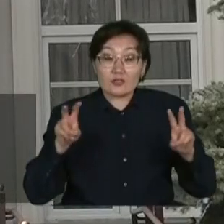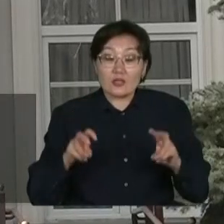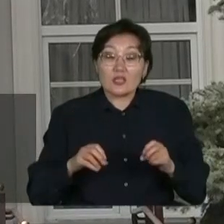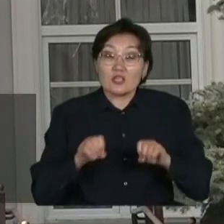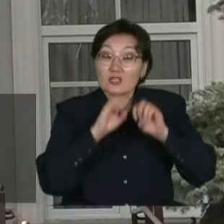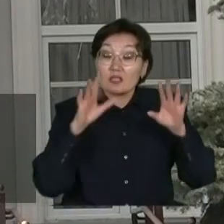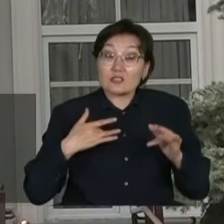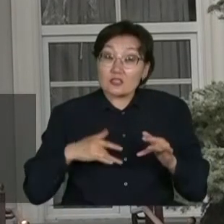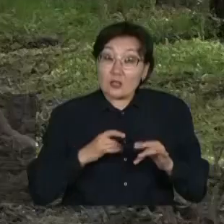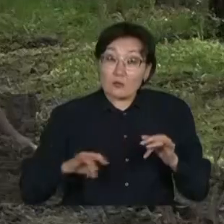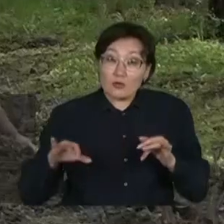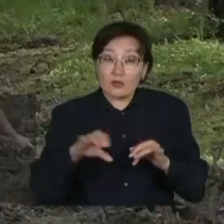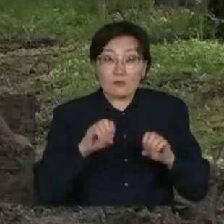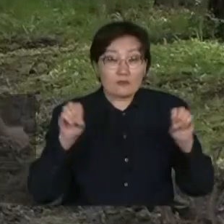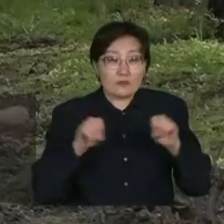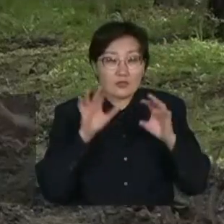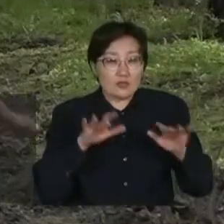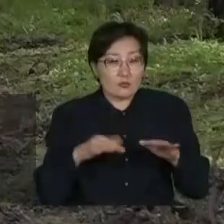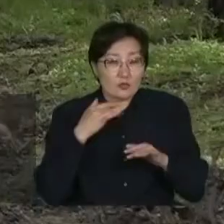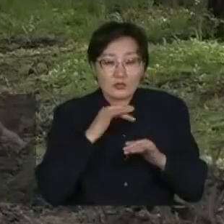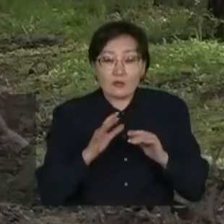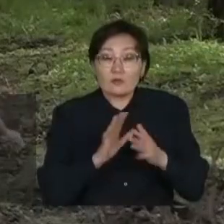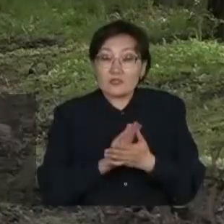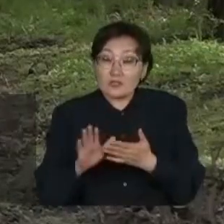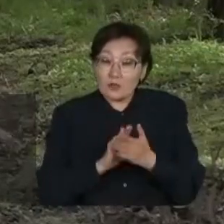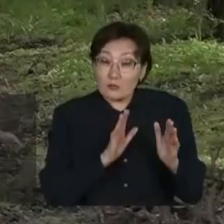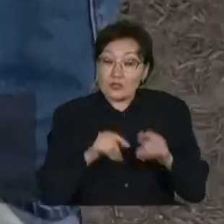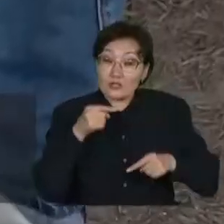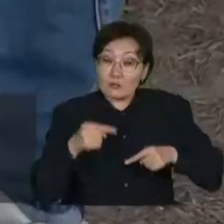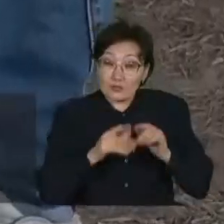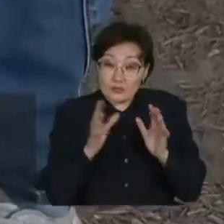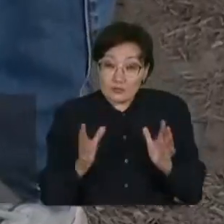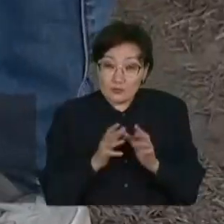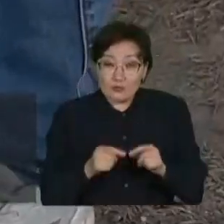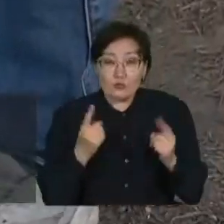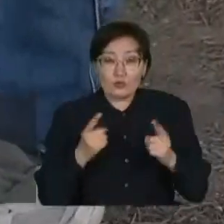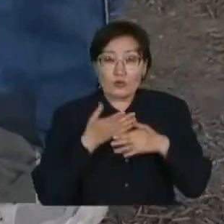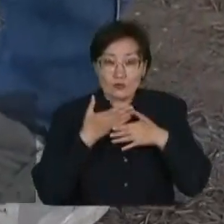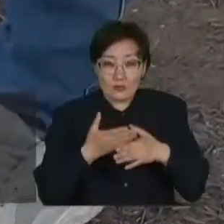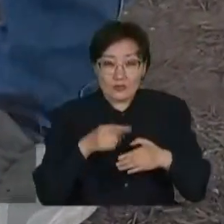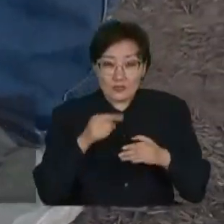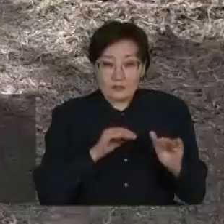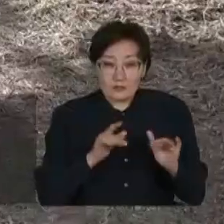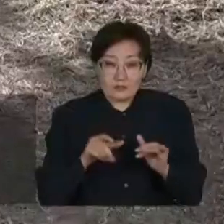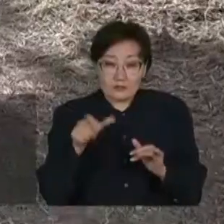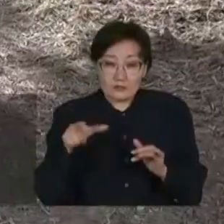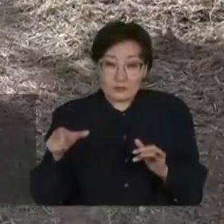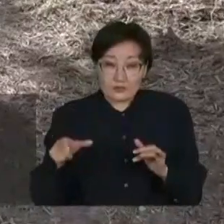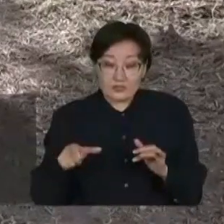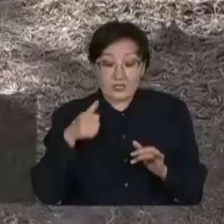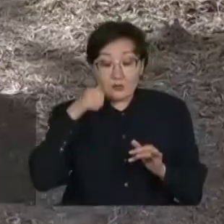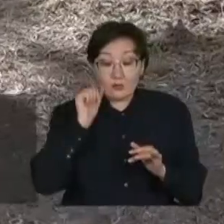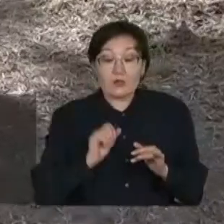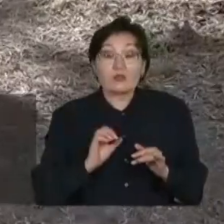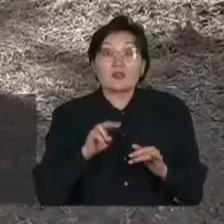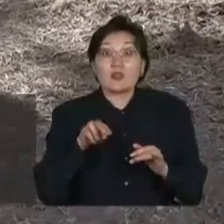мәдени киелі жер аз емес. Ал оларды таза ұстау ата-баба мұрасын сақтауға елеулі үлес қосу дейді шараға қатысушылар. Олар кеше